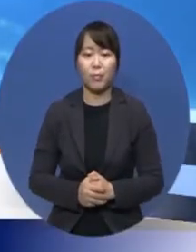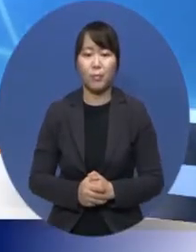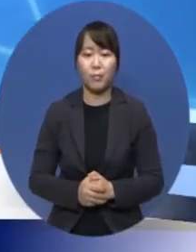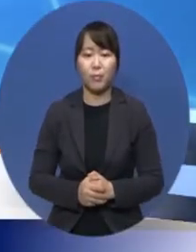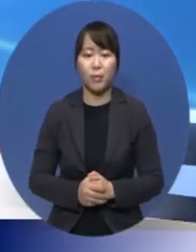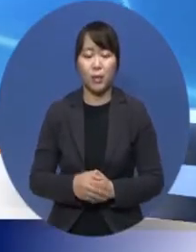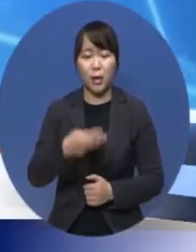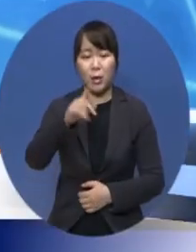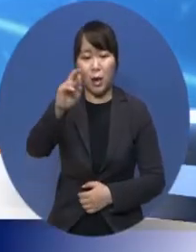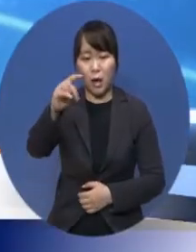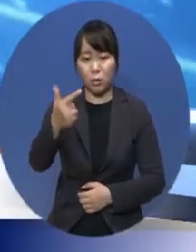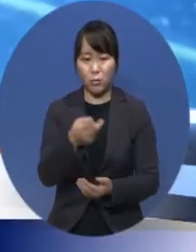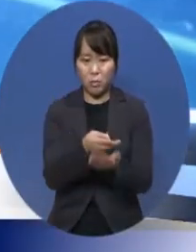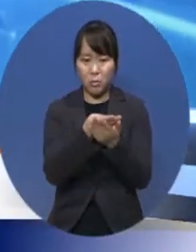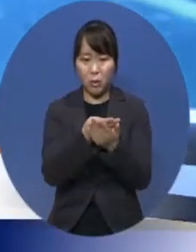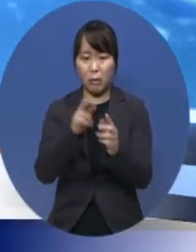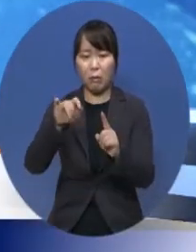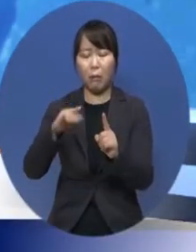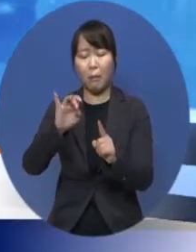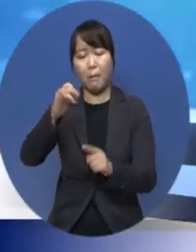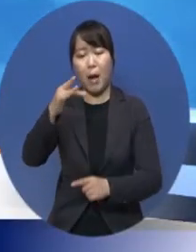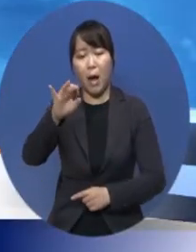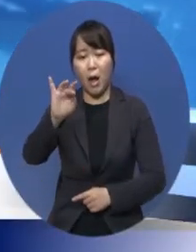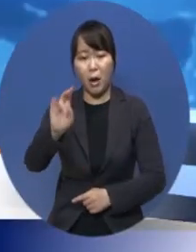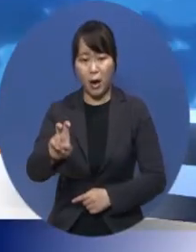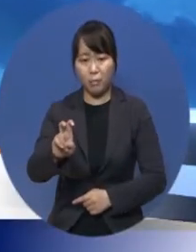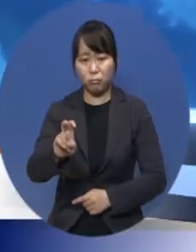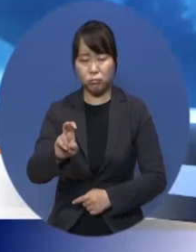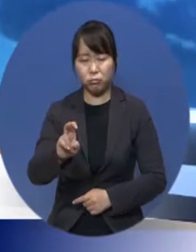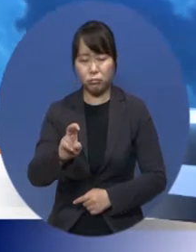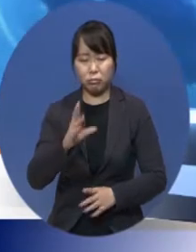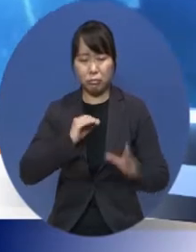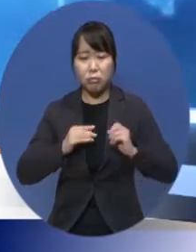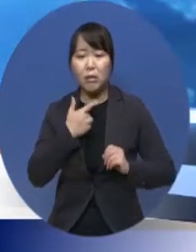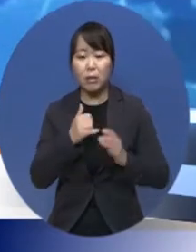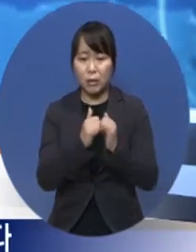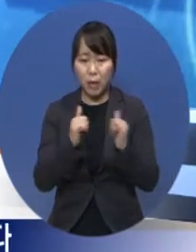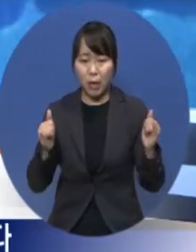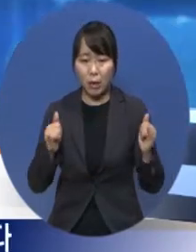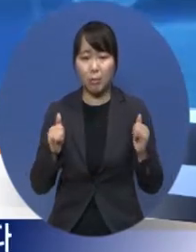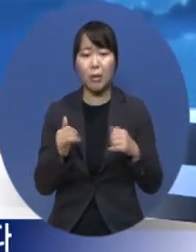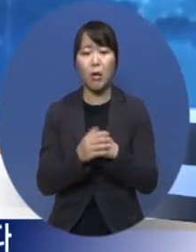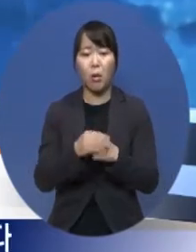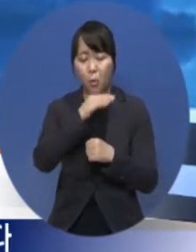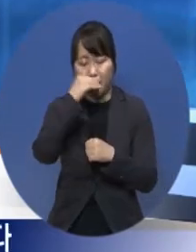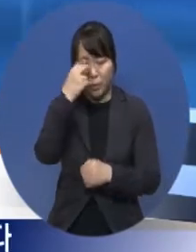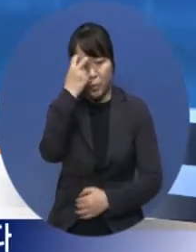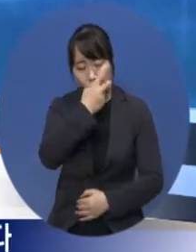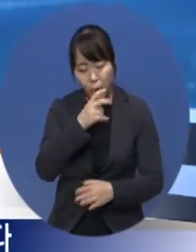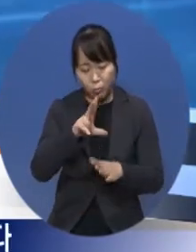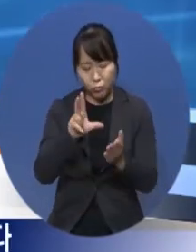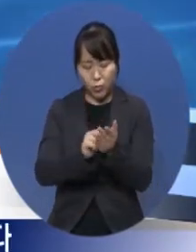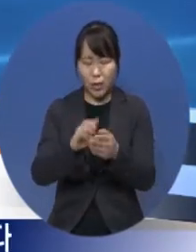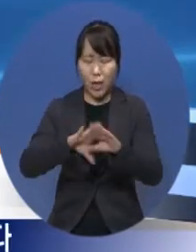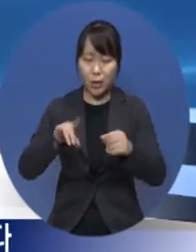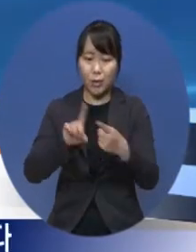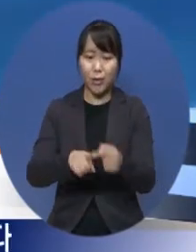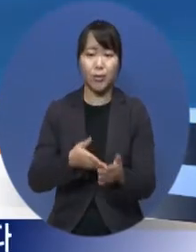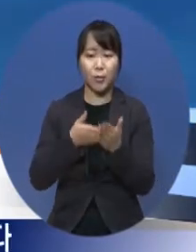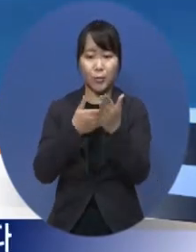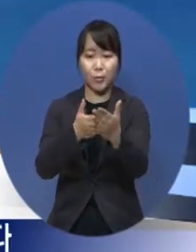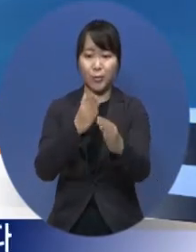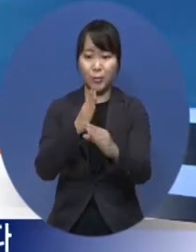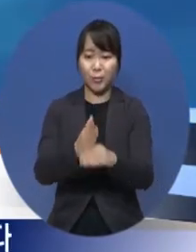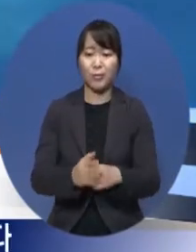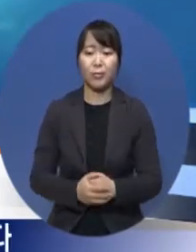라돈 침대로 일군 발암 물질에 노출된 피해자들이 원자력위원회에 정당한 조사와 문제 해결을 촉구하고